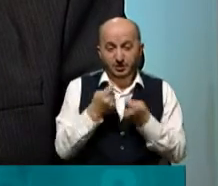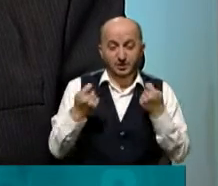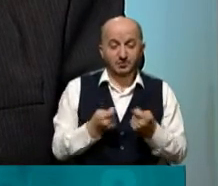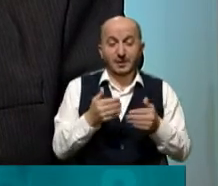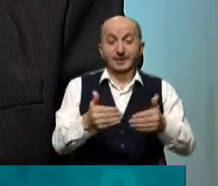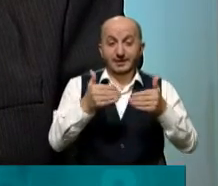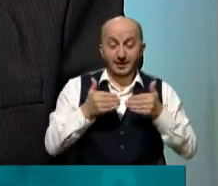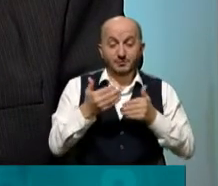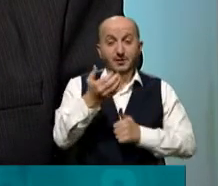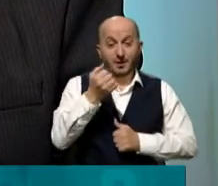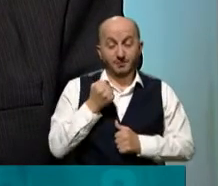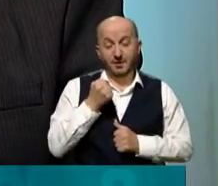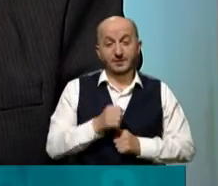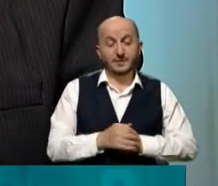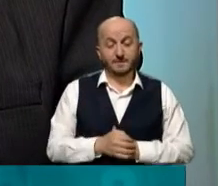almak,